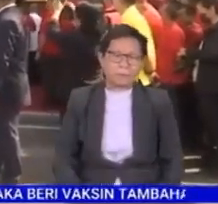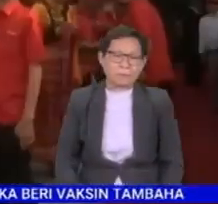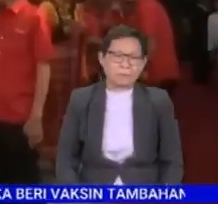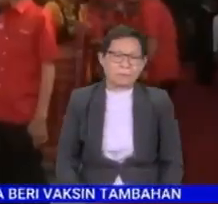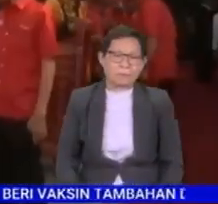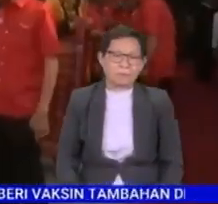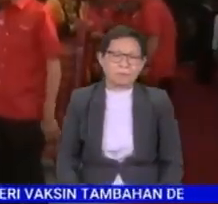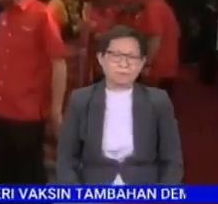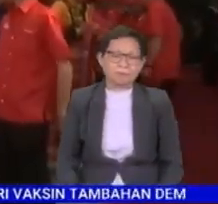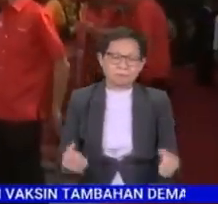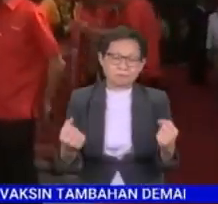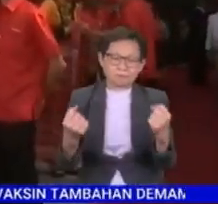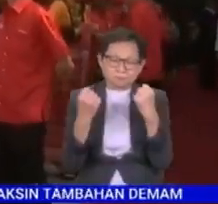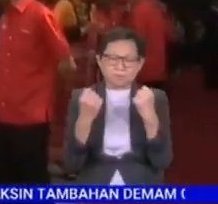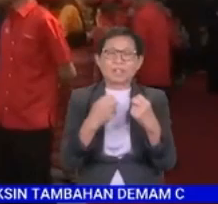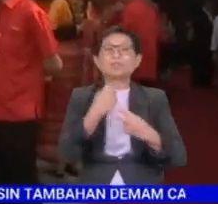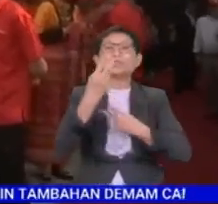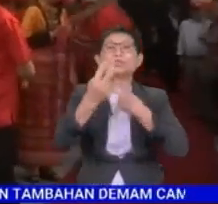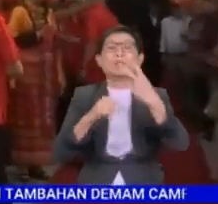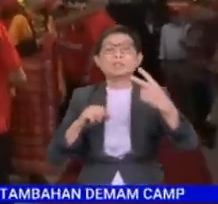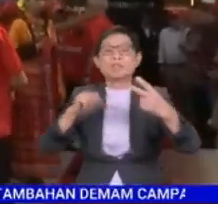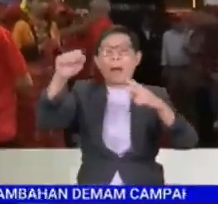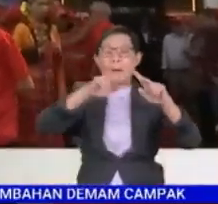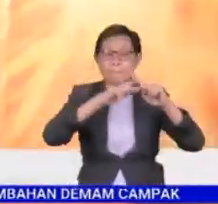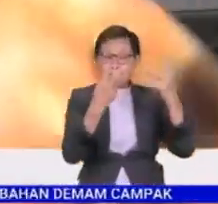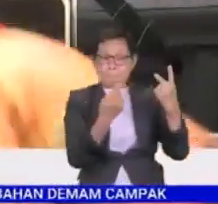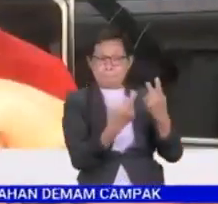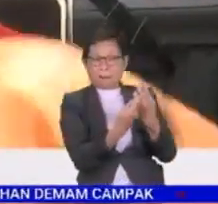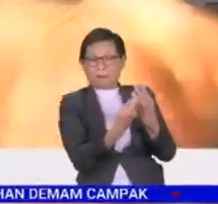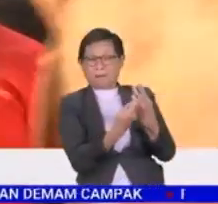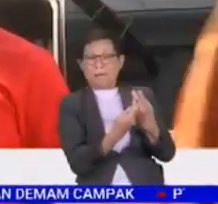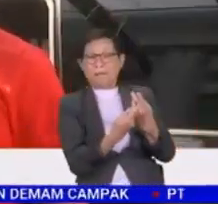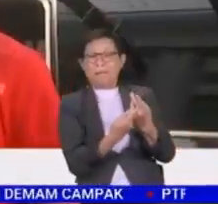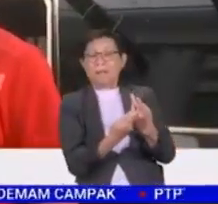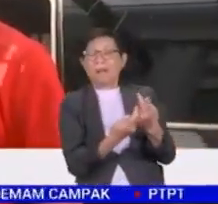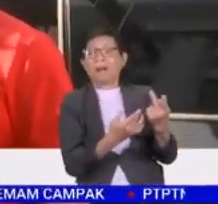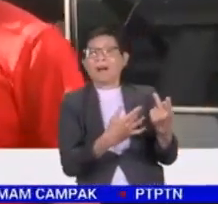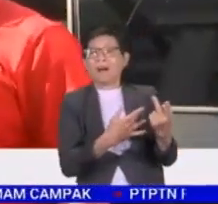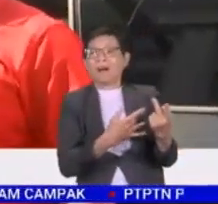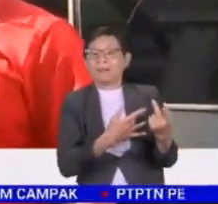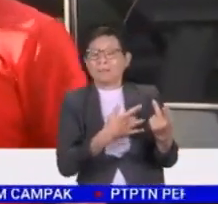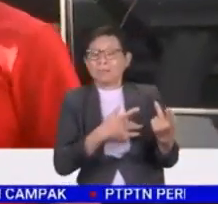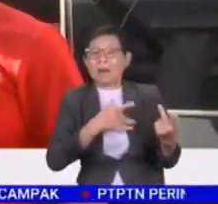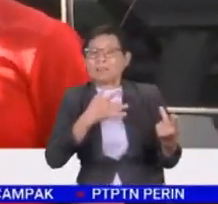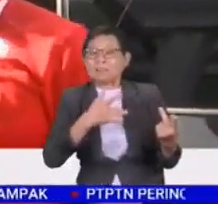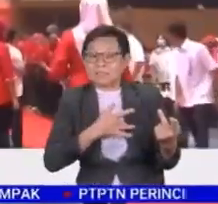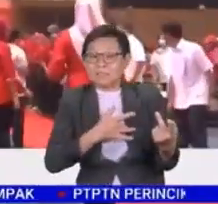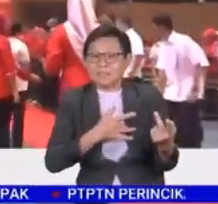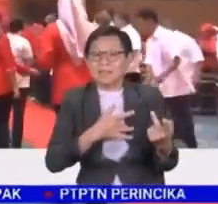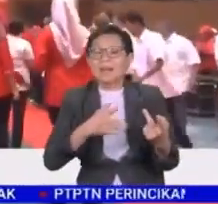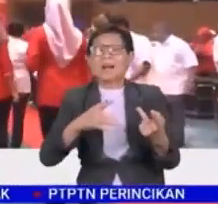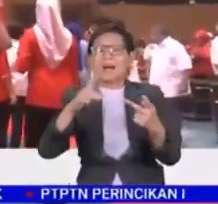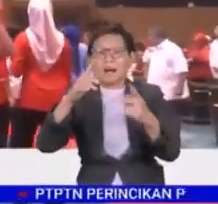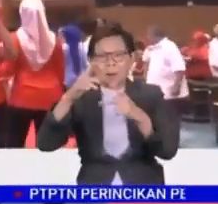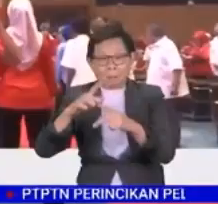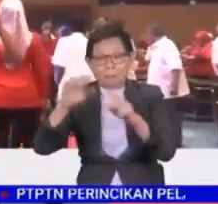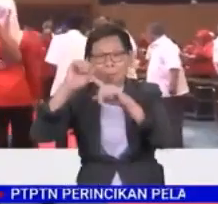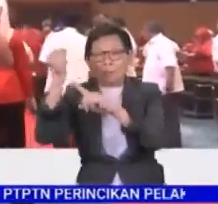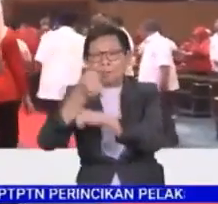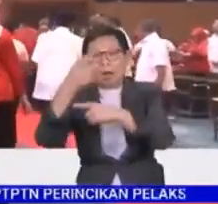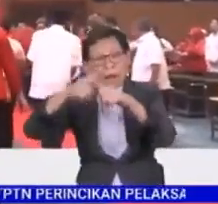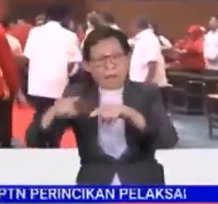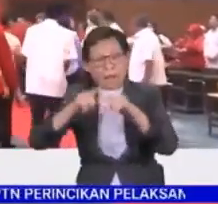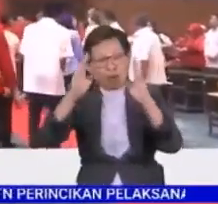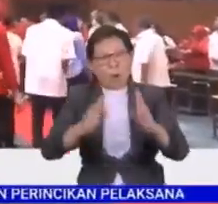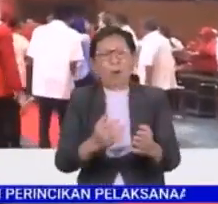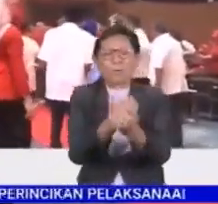sebagai solidarity suara sapa party ini akan membawa Citra kesatuan masyarakat berbilang kaum mendukung agenda